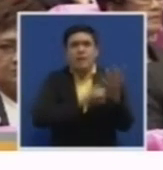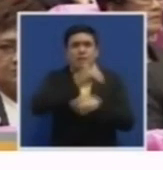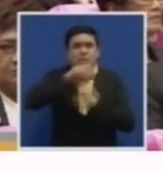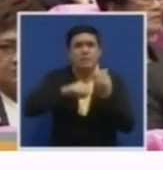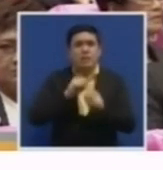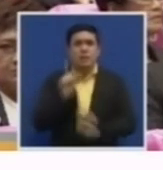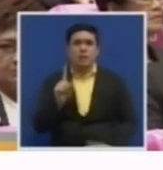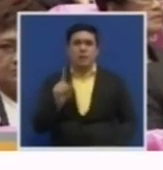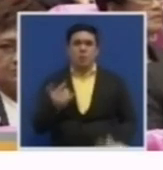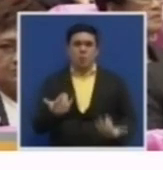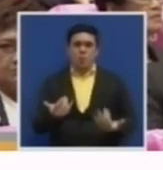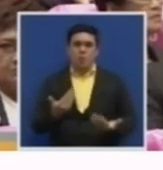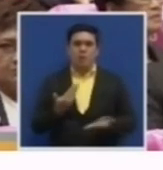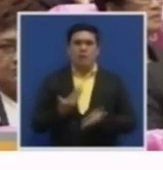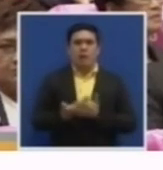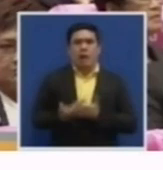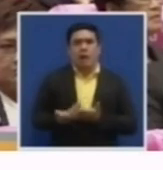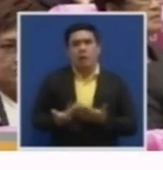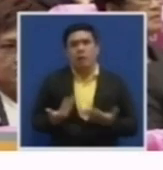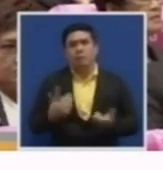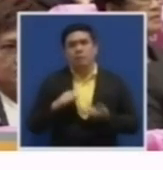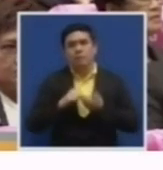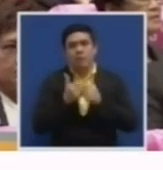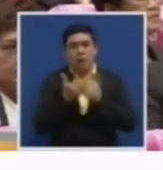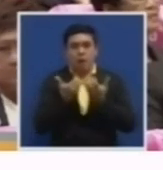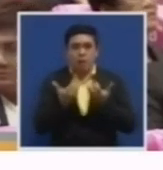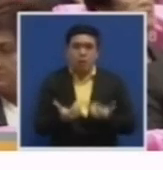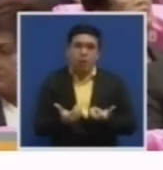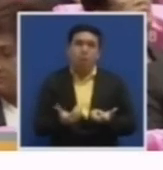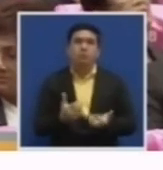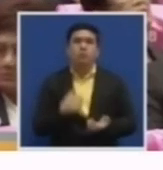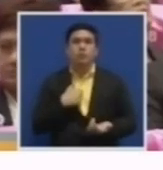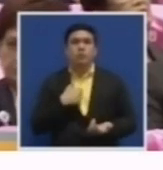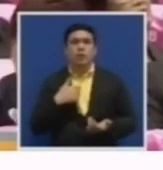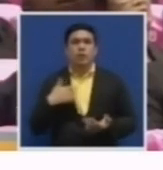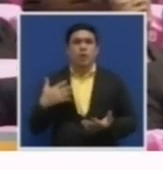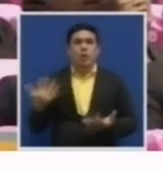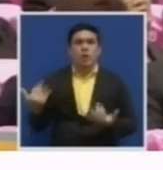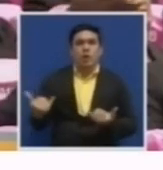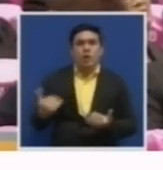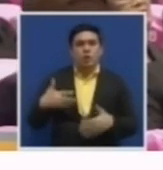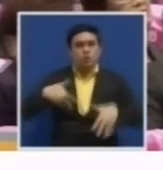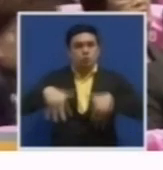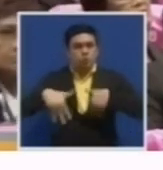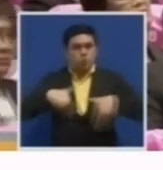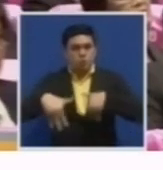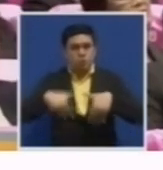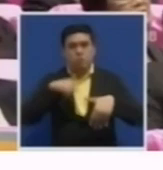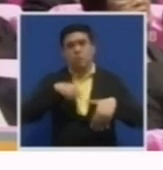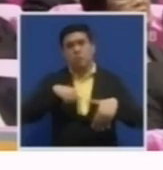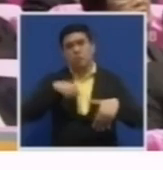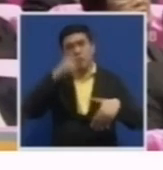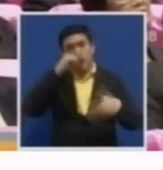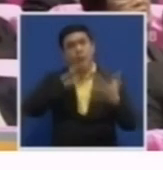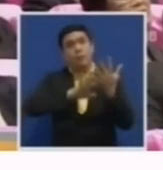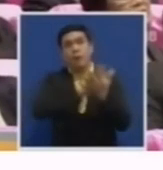ช่เพราะมีเครื่องบินอยู่แล้วถึง3ลำแล้วก็เฮลิคอปเตอร์อีก80ลำนะครับโดยเครื่องทั้งหมดก็สามารถซ่อมแซมเพื่อใช้การ